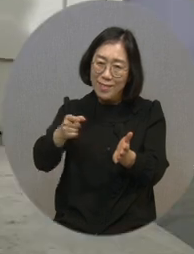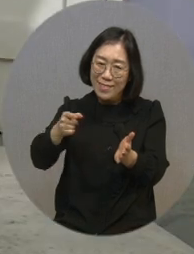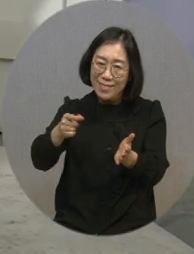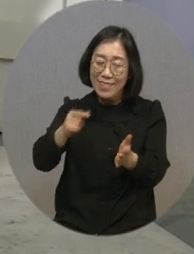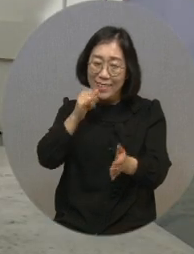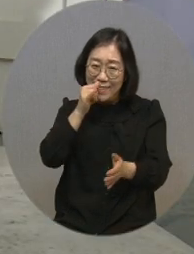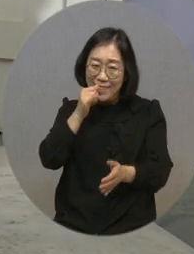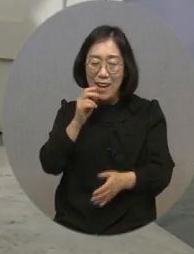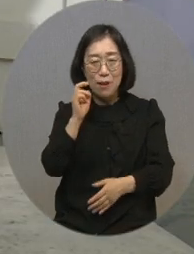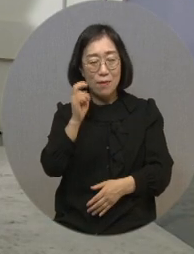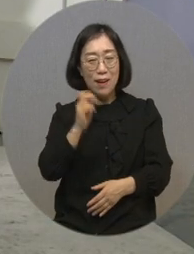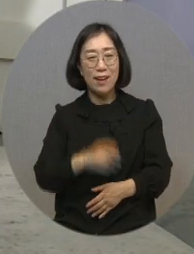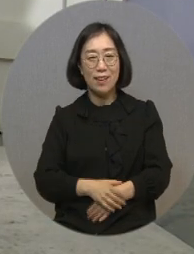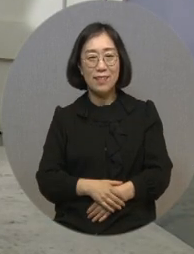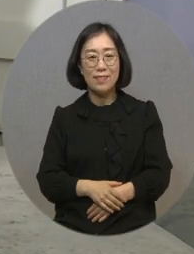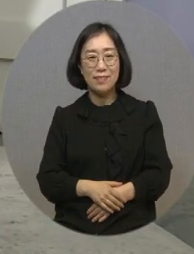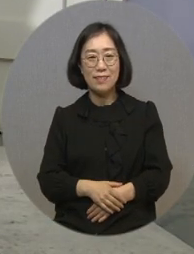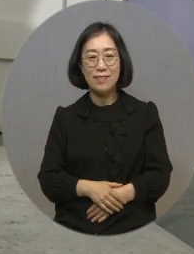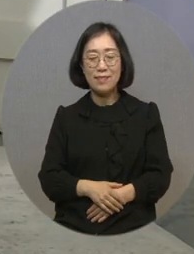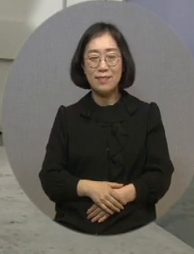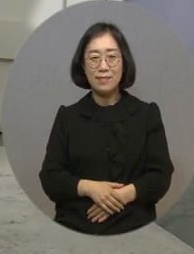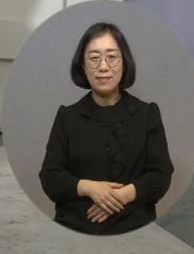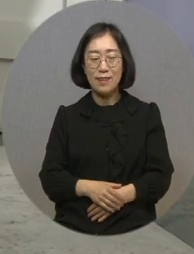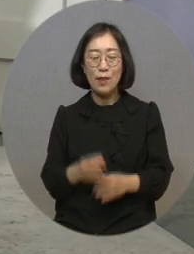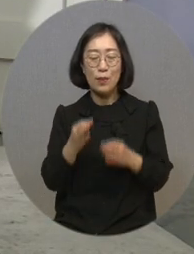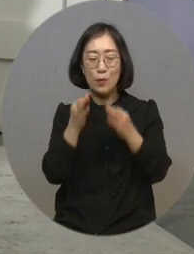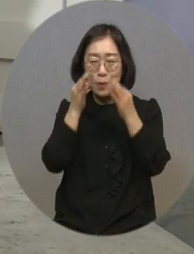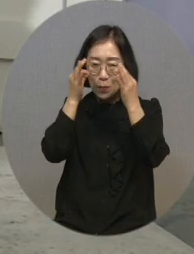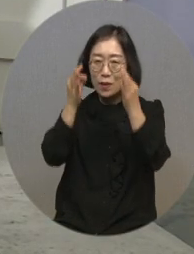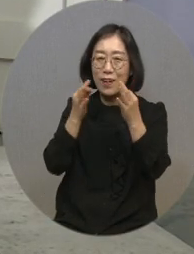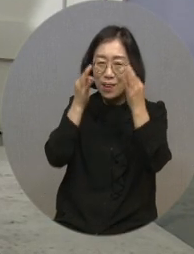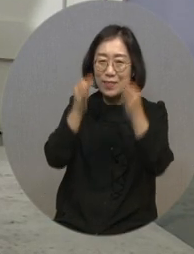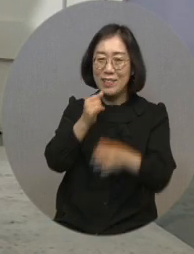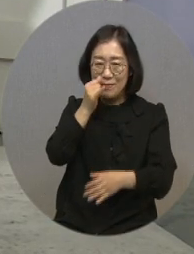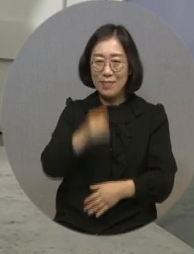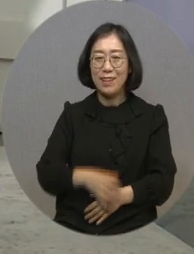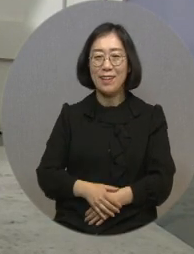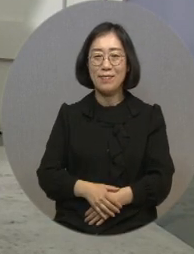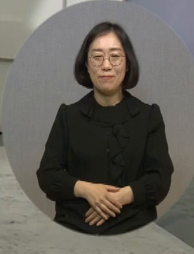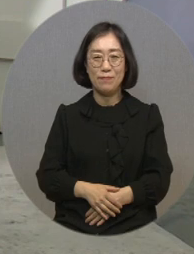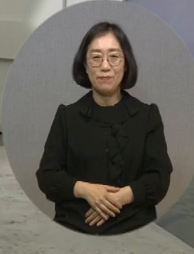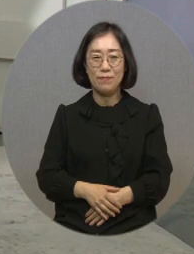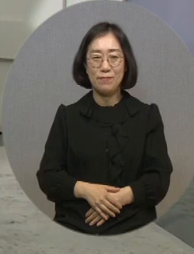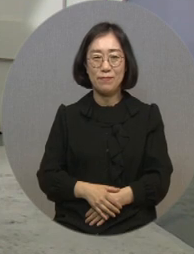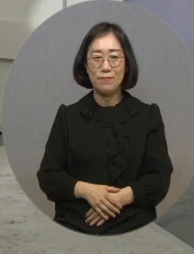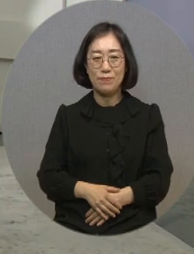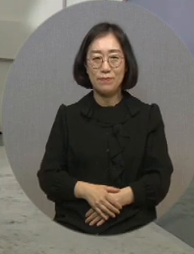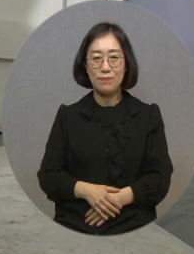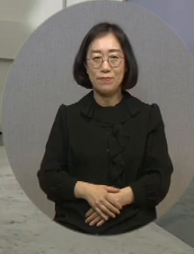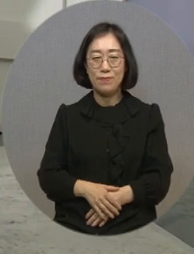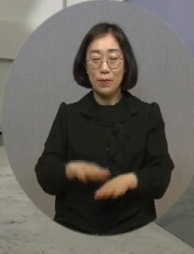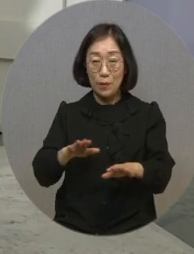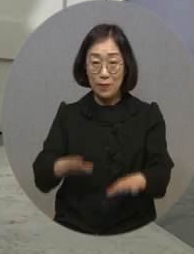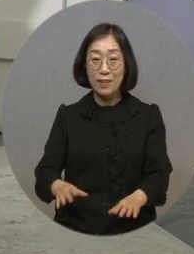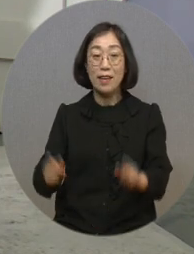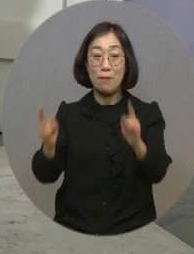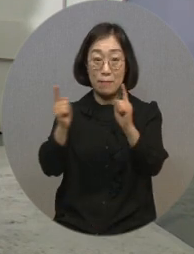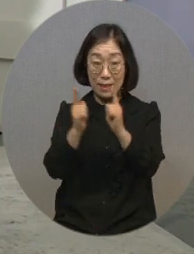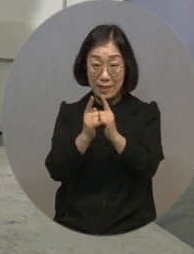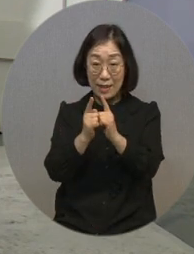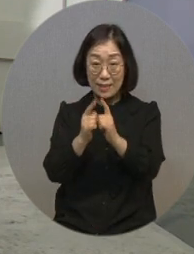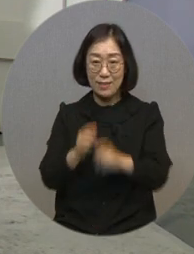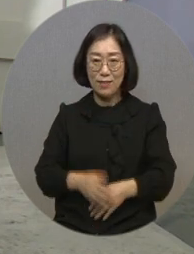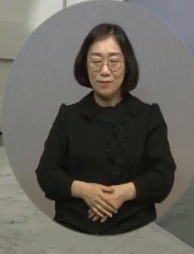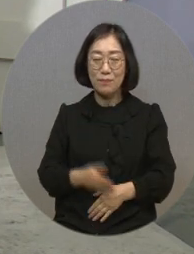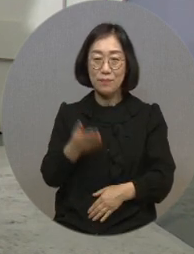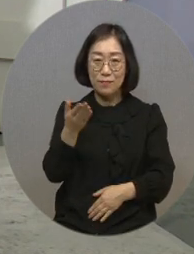이런 생각을 예. 제가 언뜻 해요. 예, 노력하고 있습니다. 아, 그렇습니까? 예. 예, 오늘 이렇게 만나